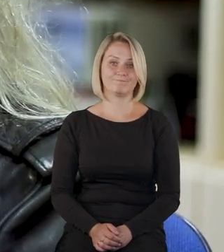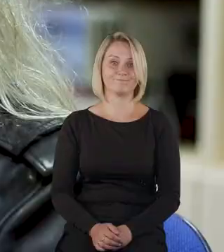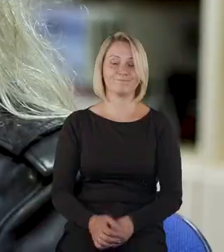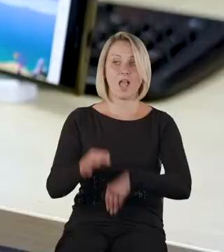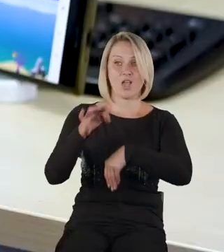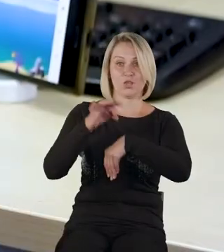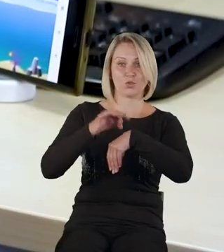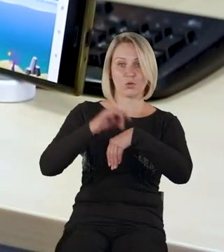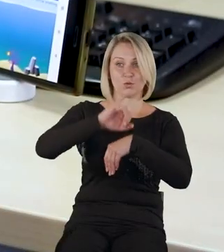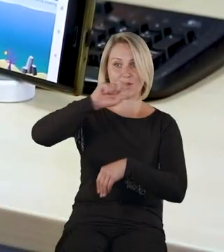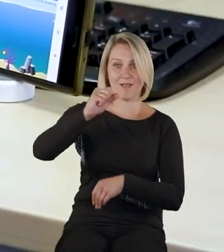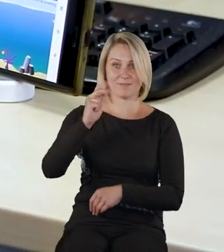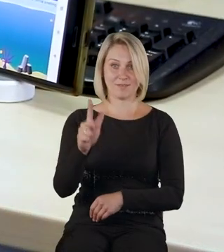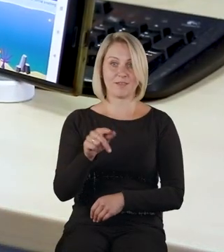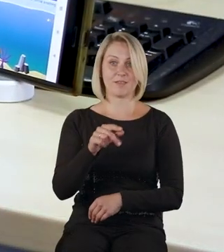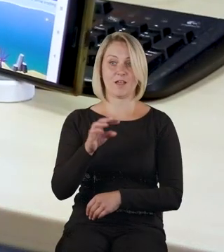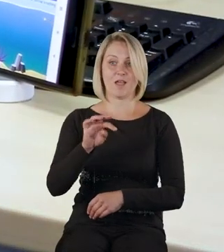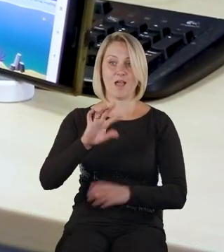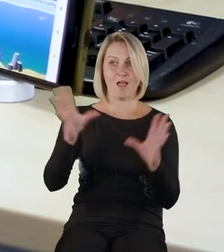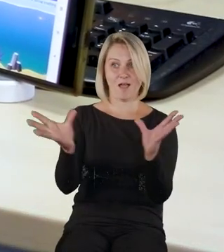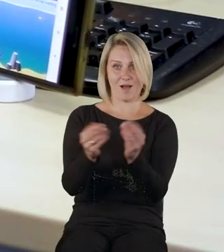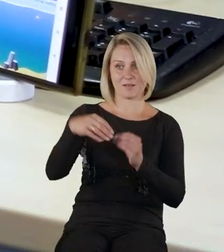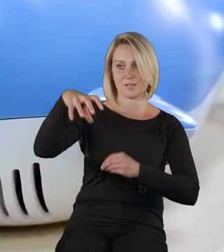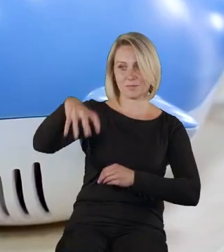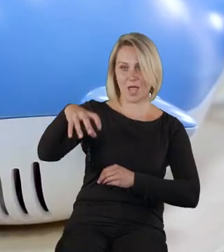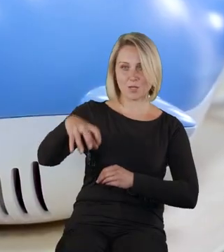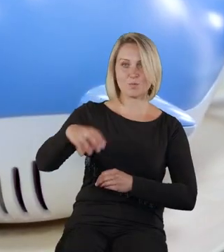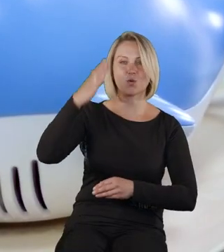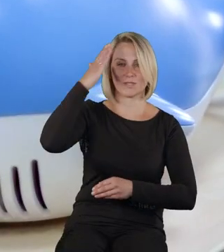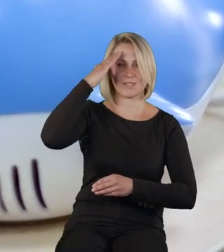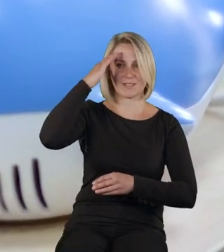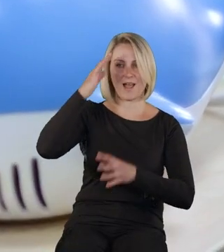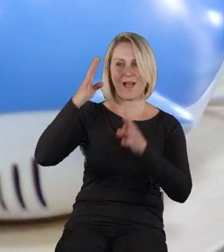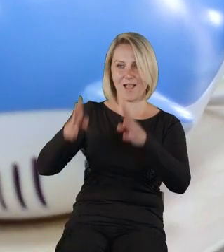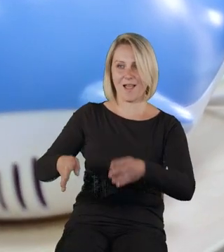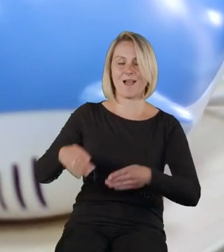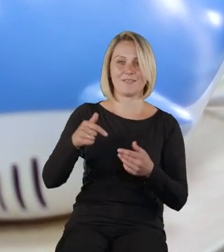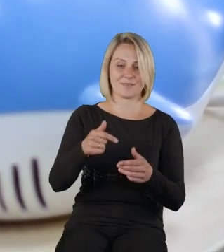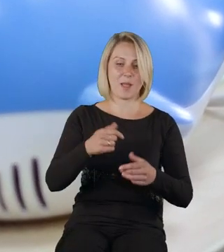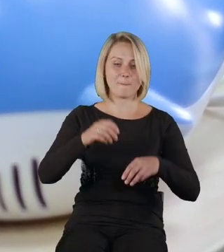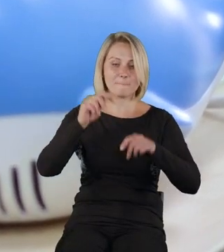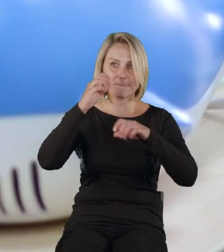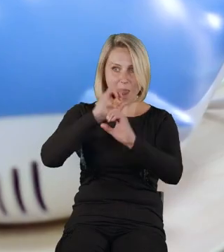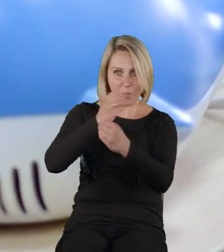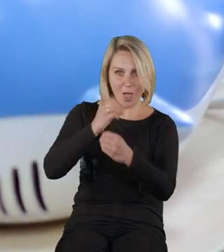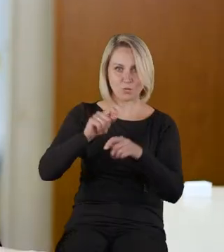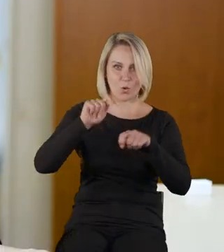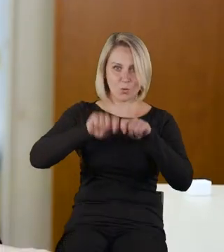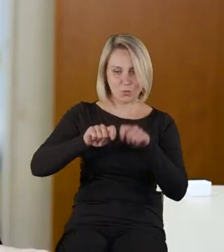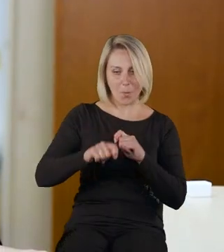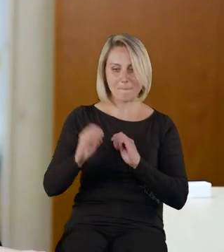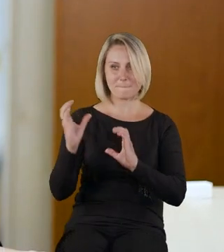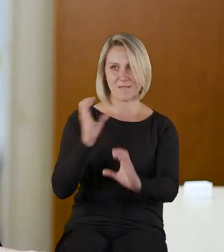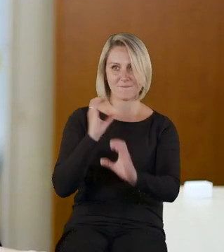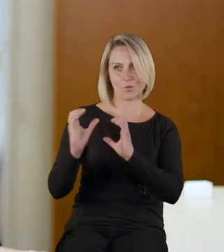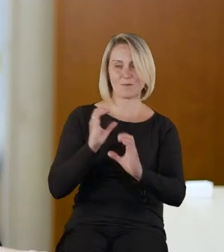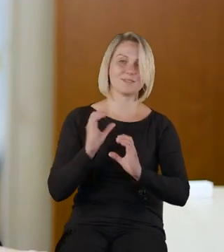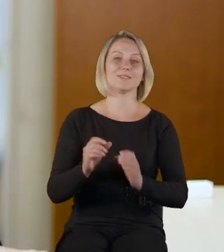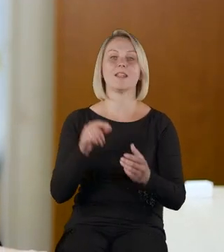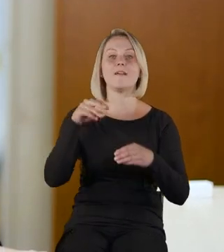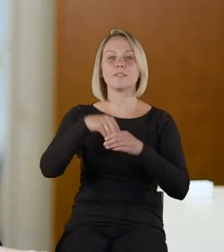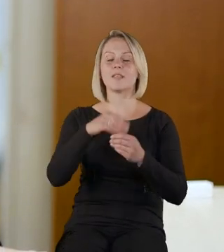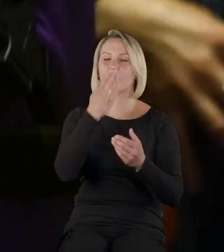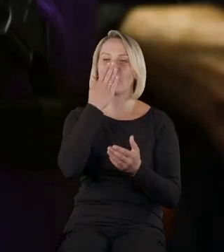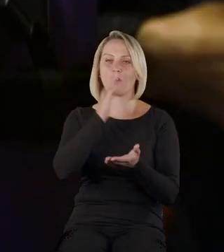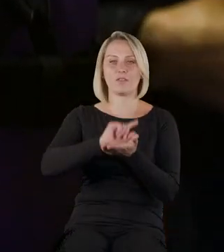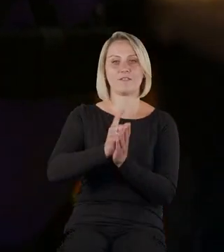Dr Paweł Janik ze swoim zespołem znany jest z pracy w Multilaboratorium Technologii Komunikacyjno-Informacyjnych. Efektem